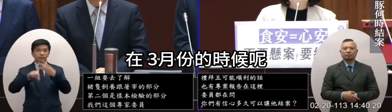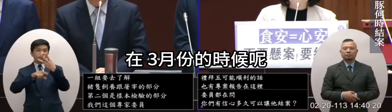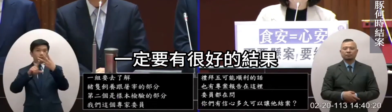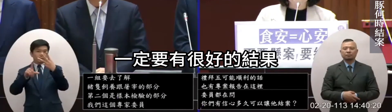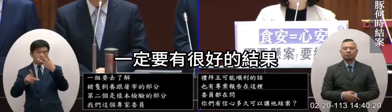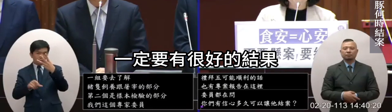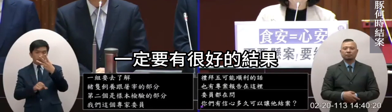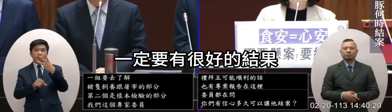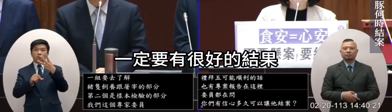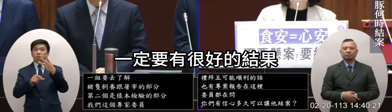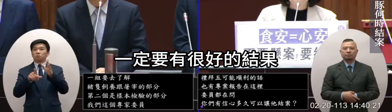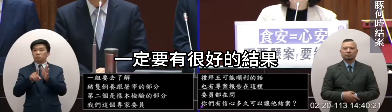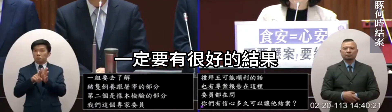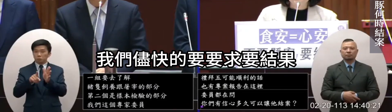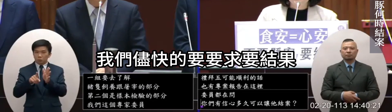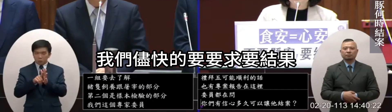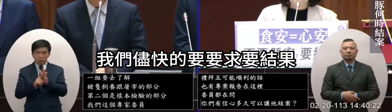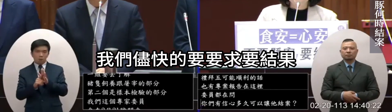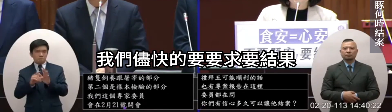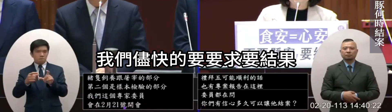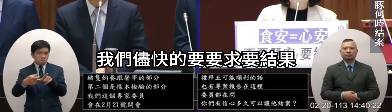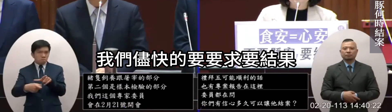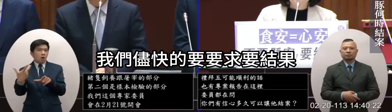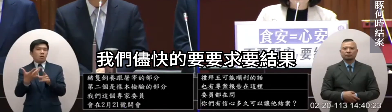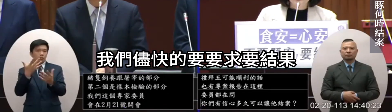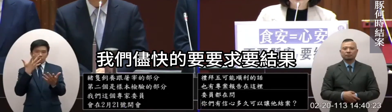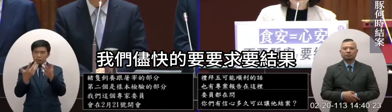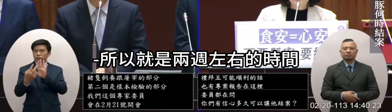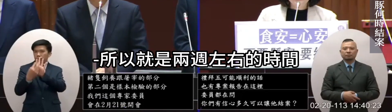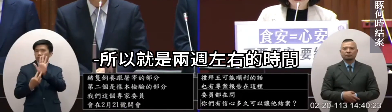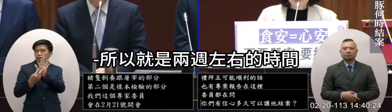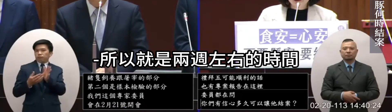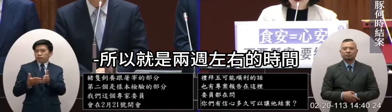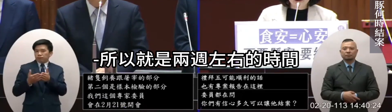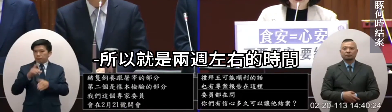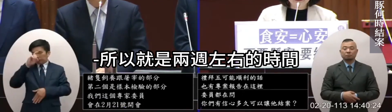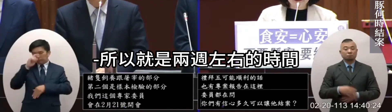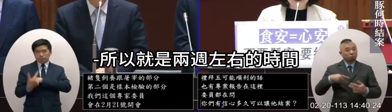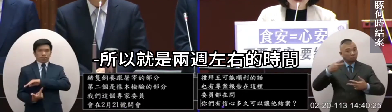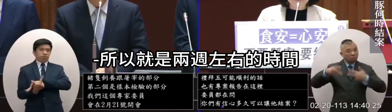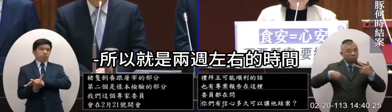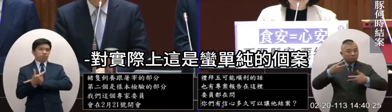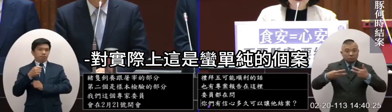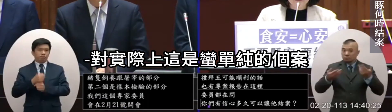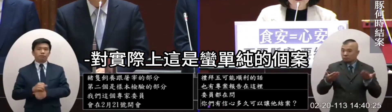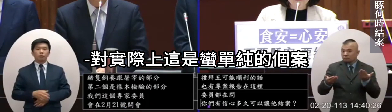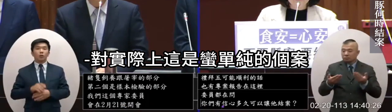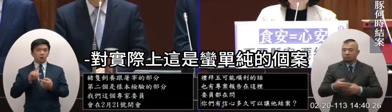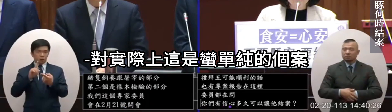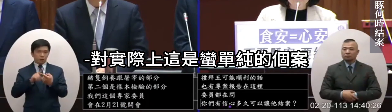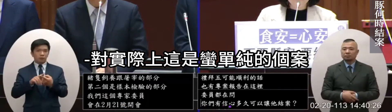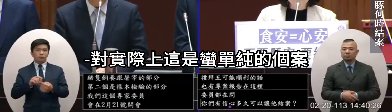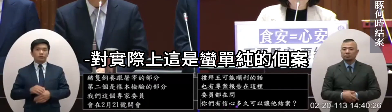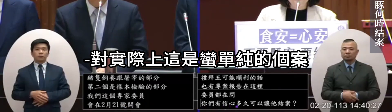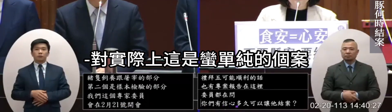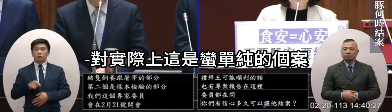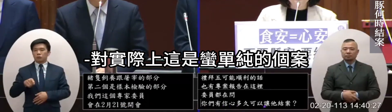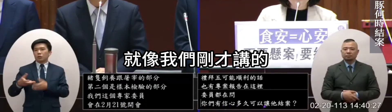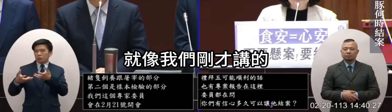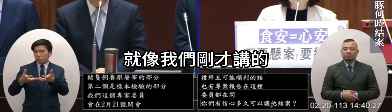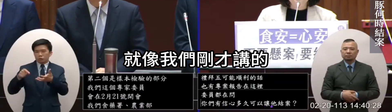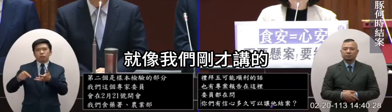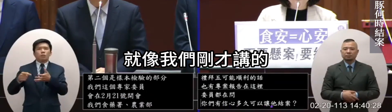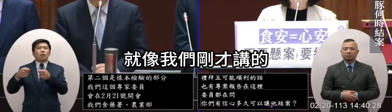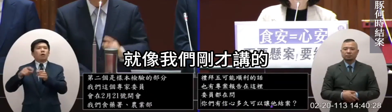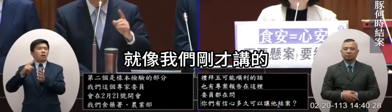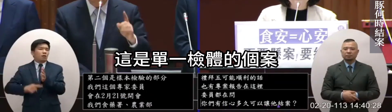份的时候呢，一定要有很好的结果。我们尽快的要求要结案， 所以就是两周左右的时间。 对，实际上这是蛮单纯的个案，就